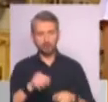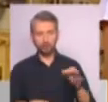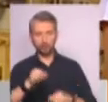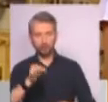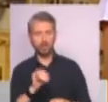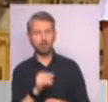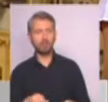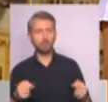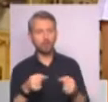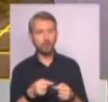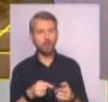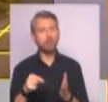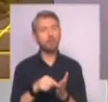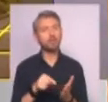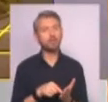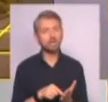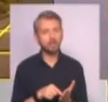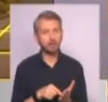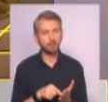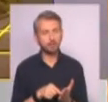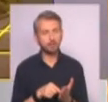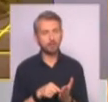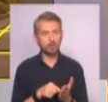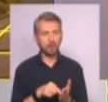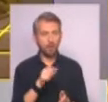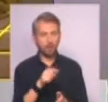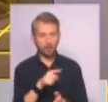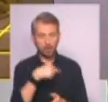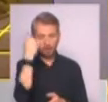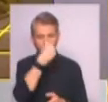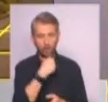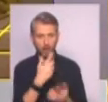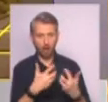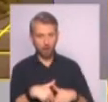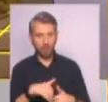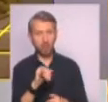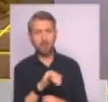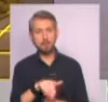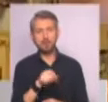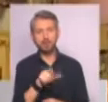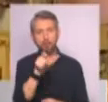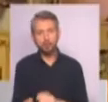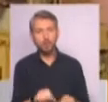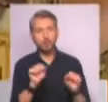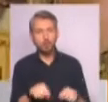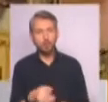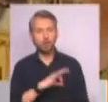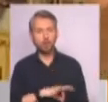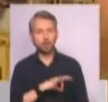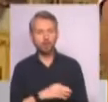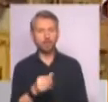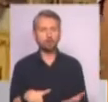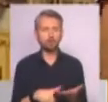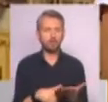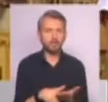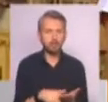і, відповідно, поділити оці лісові рахунки, тому після цього людина зможе користуватися